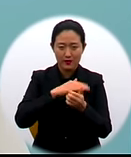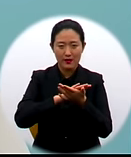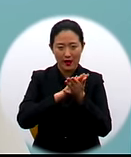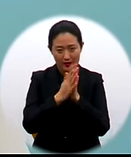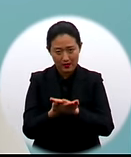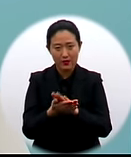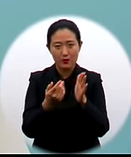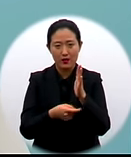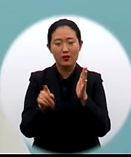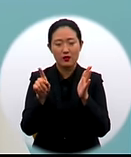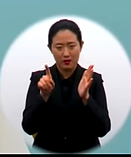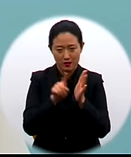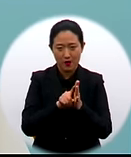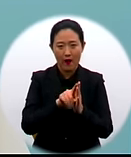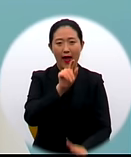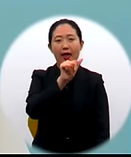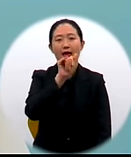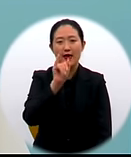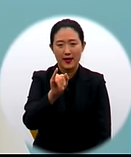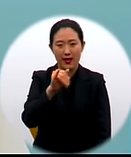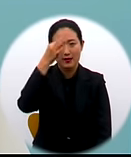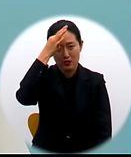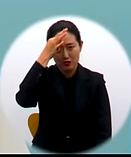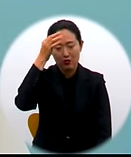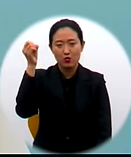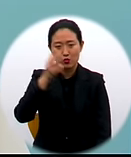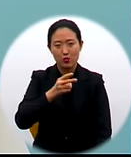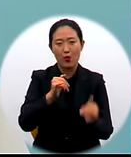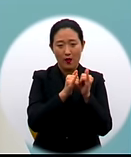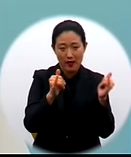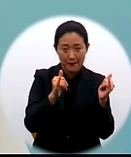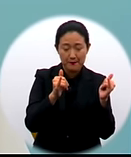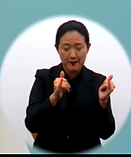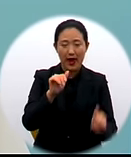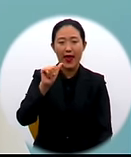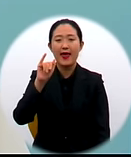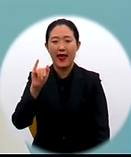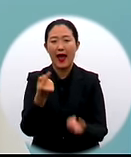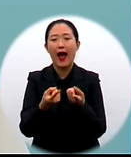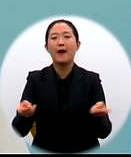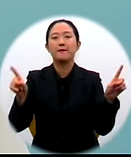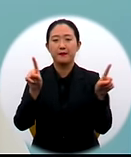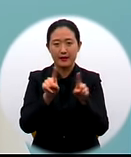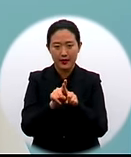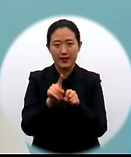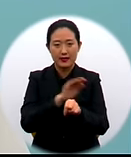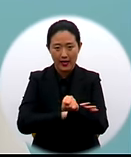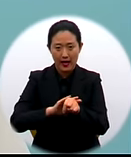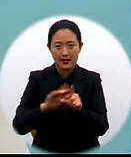이런 것들을 좀 따라잡기 위한 AI에 대한 어떤 숙련도 그리고 인간이 어떻게 하면 AI와